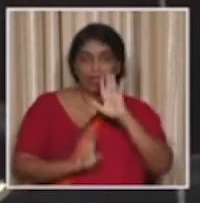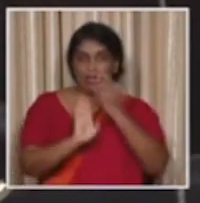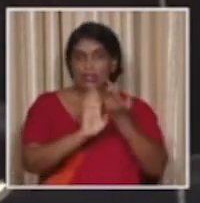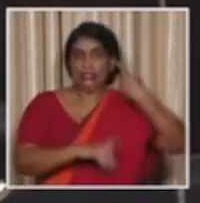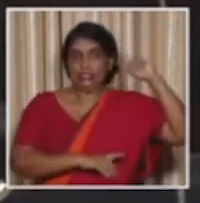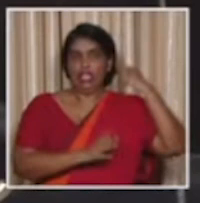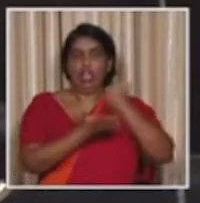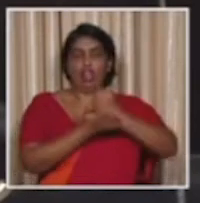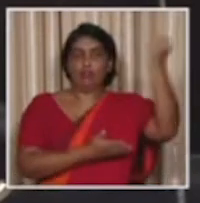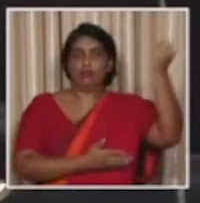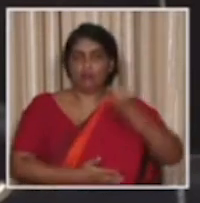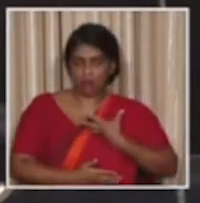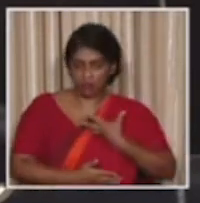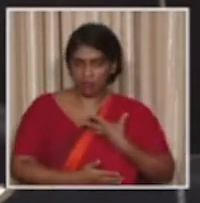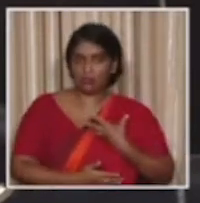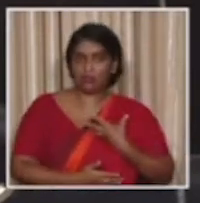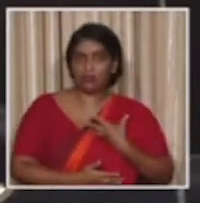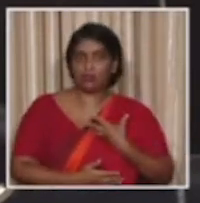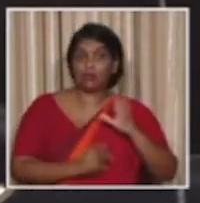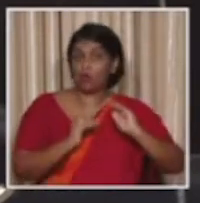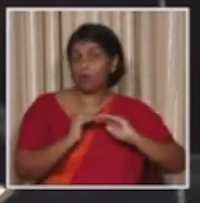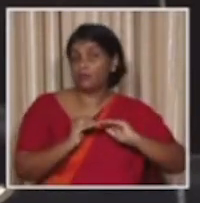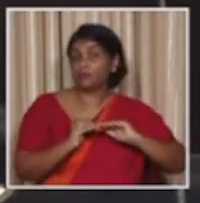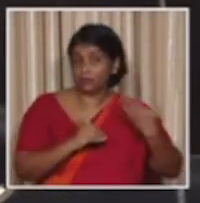කලින් දවසේ ලියුමක් කියවලා තිබුණා, මීට පස්සේ